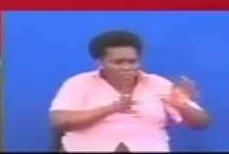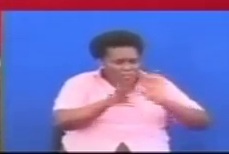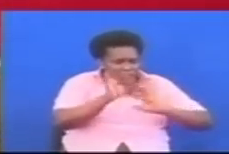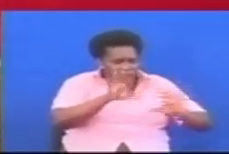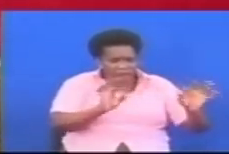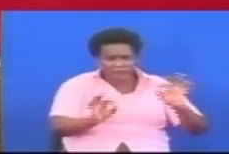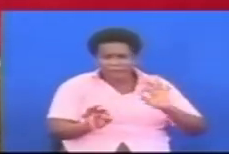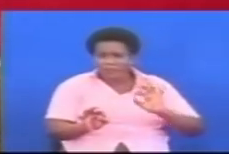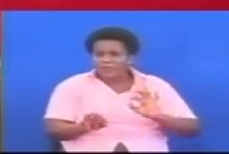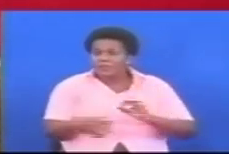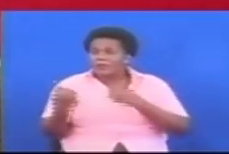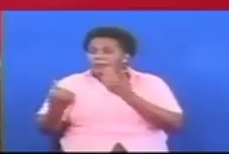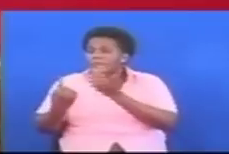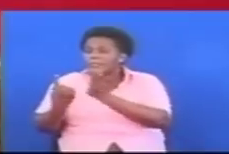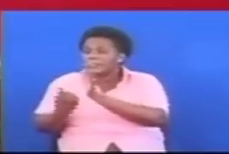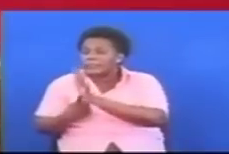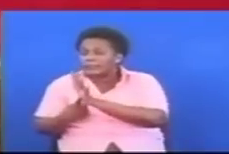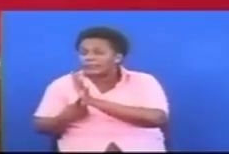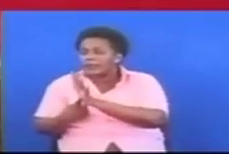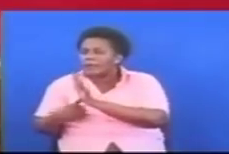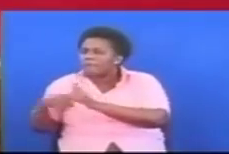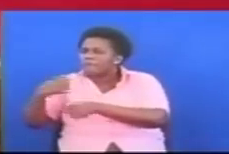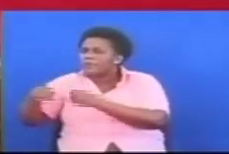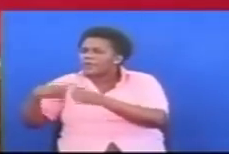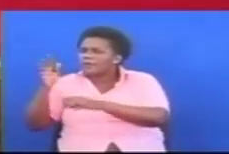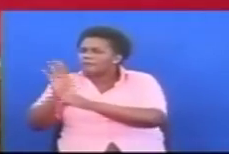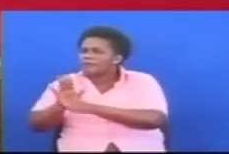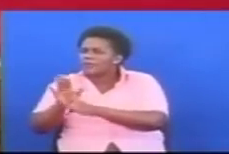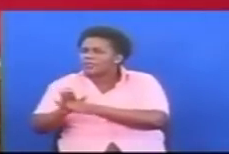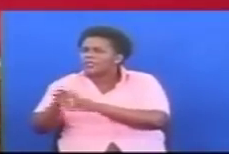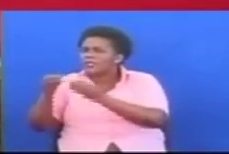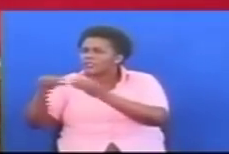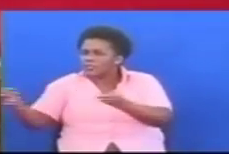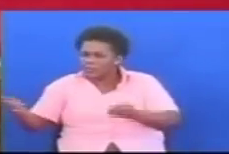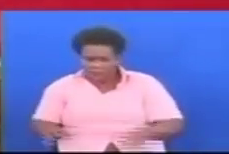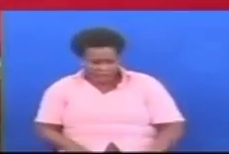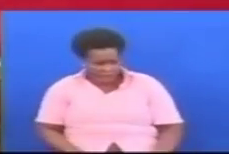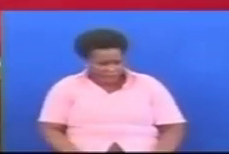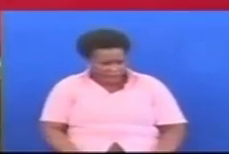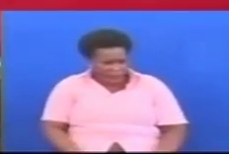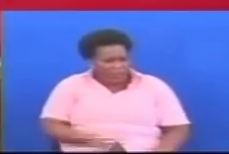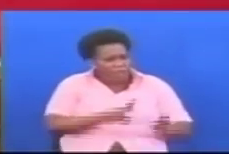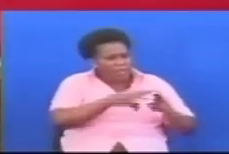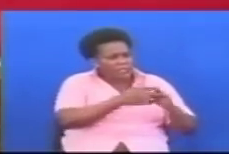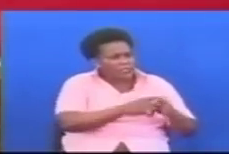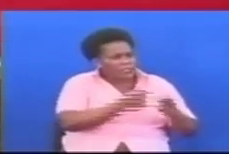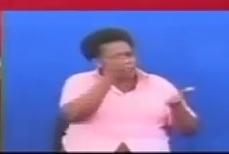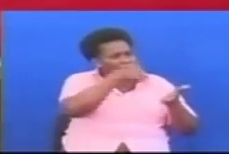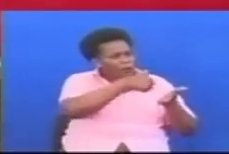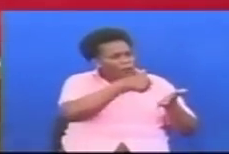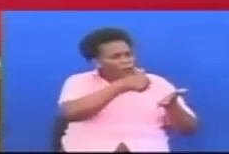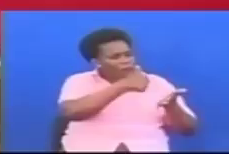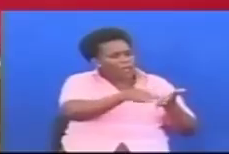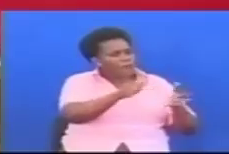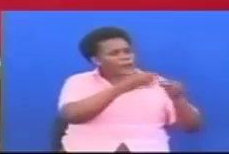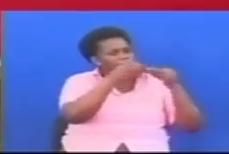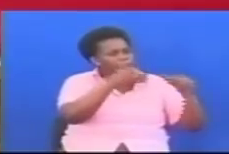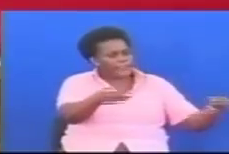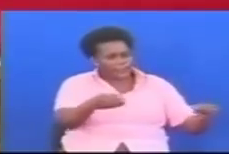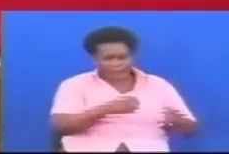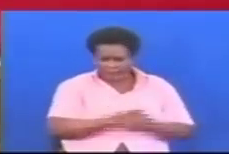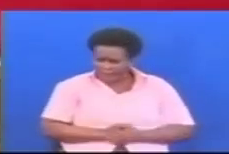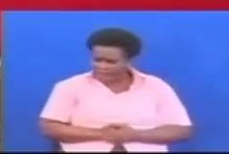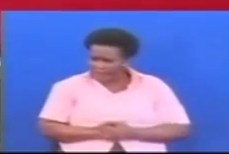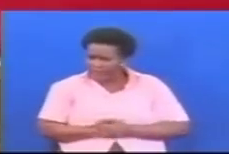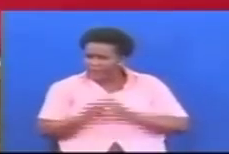cha miaka 2 hadi 5; sita, ucheleweshaji wa malipo kwa wakandarasi wa miradi; saba, ucheleweshaji wa